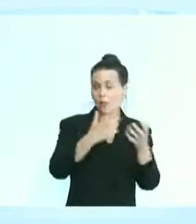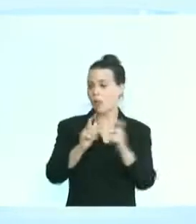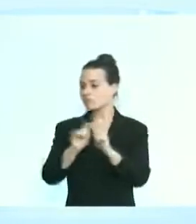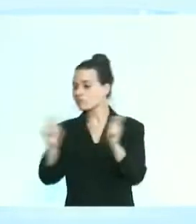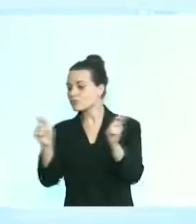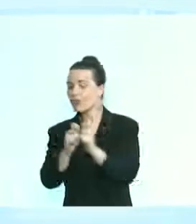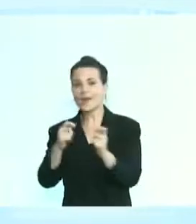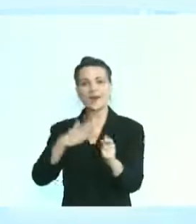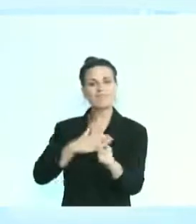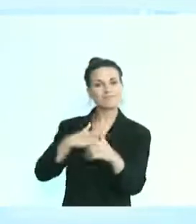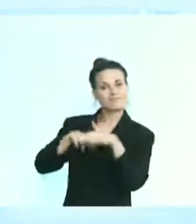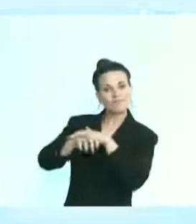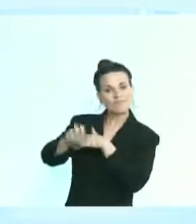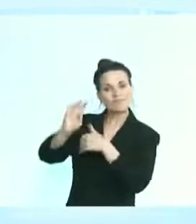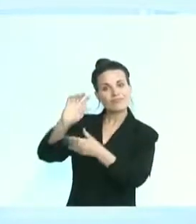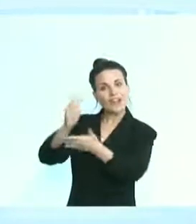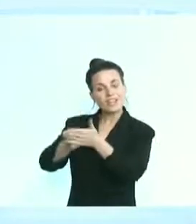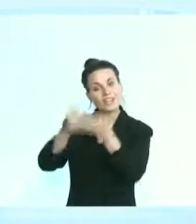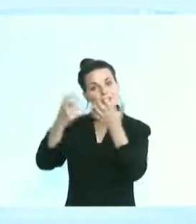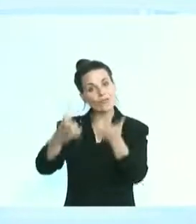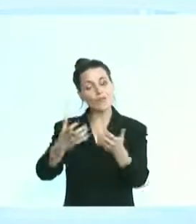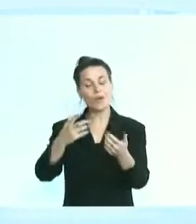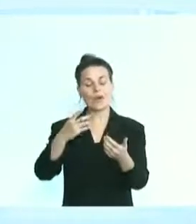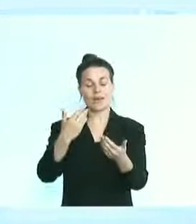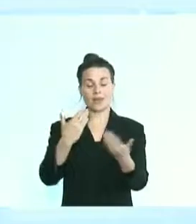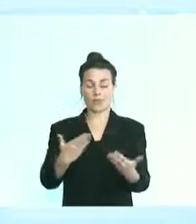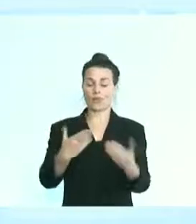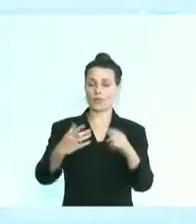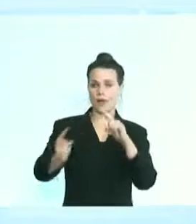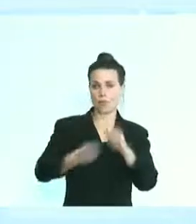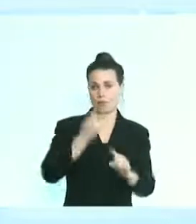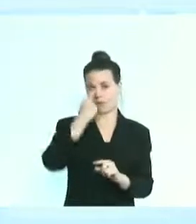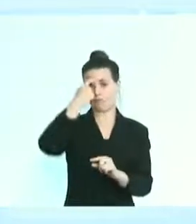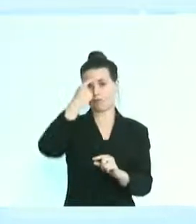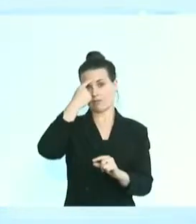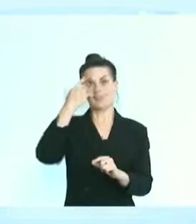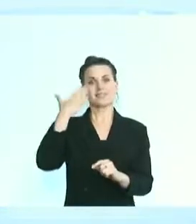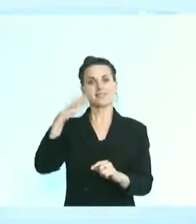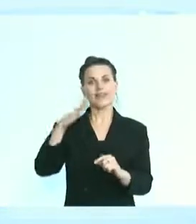même liberté, égalité, fraternité qui traverse, je dirais,